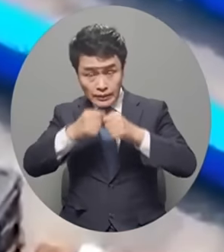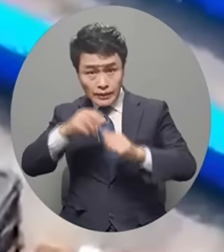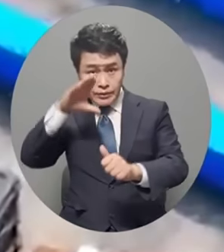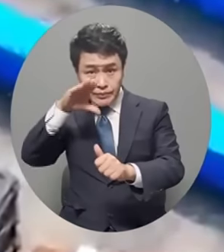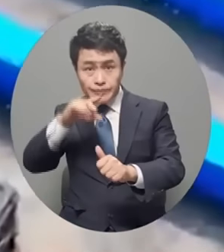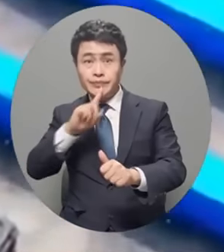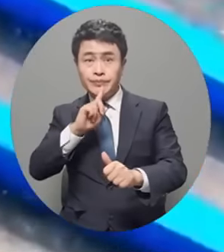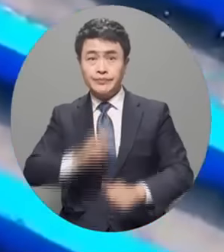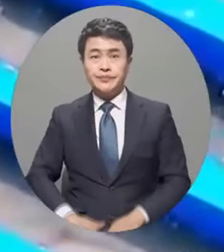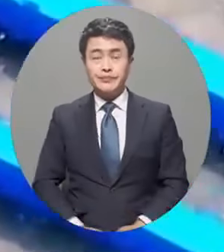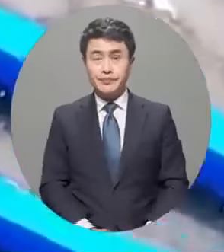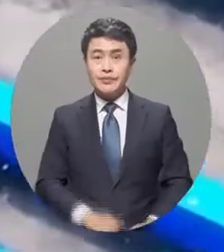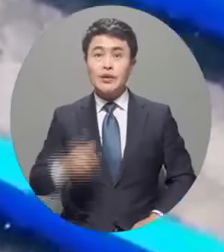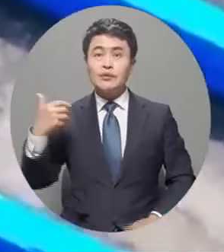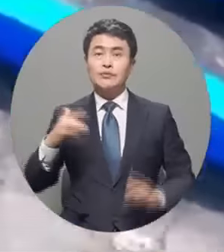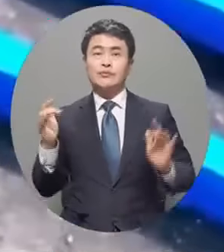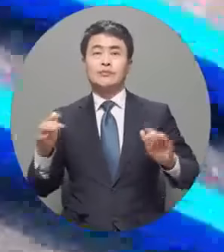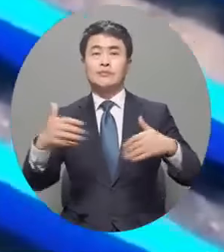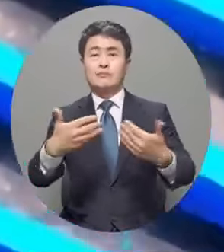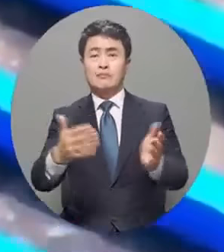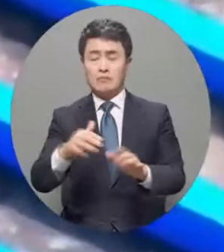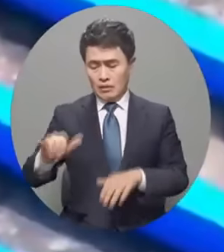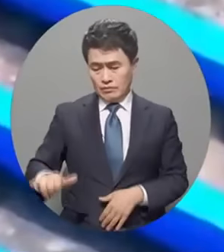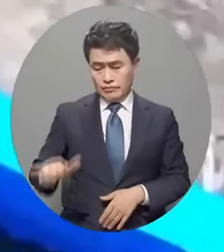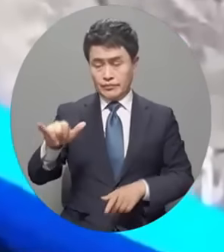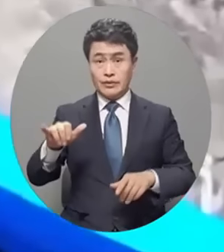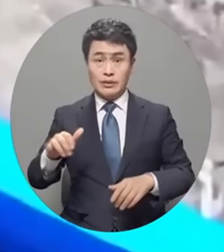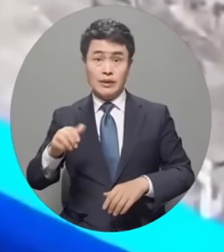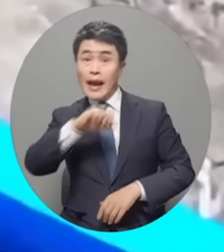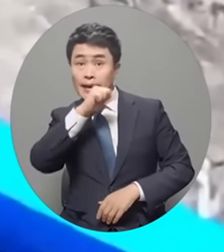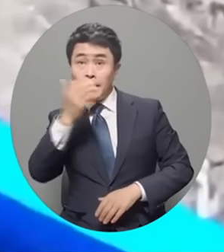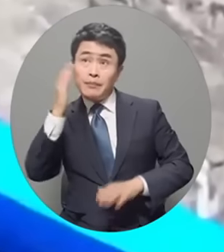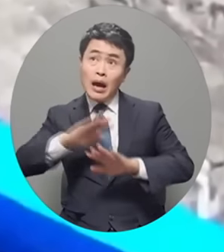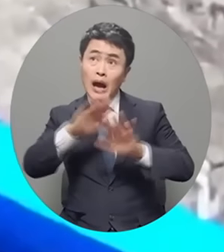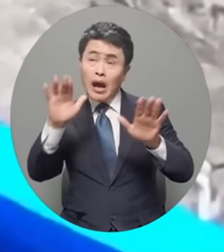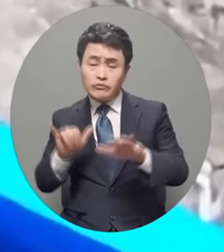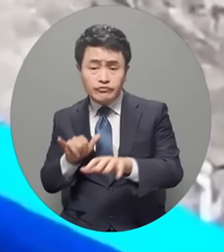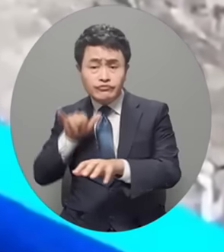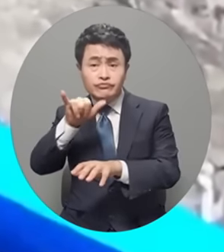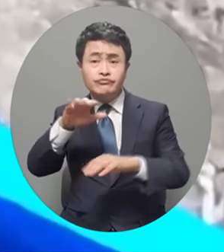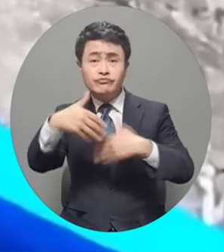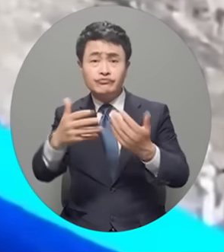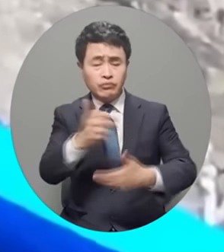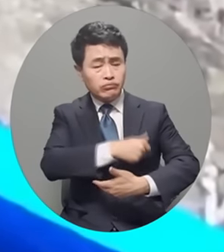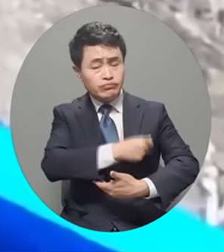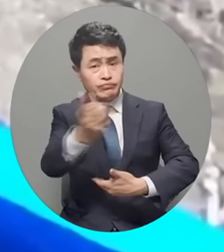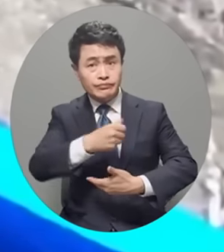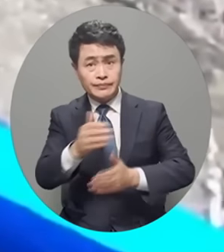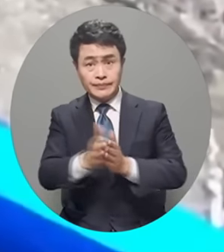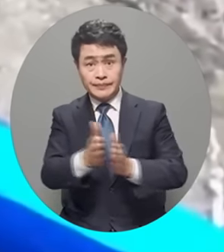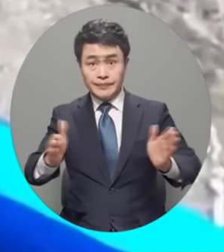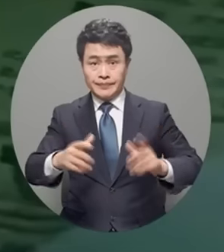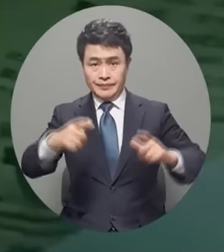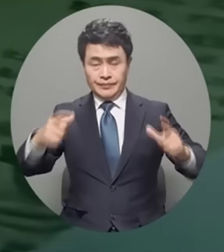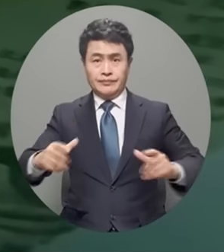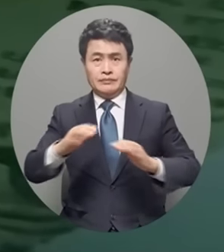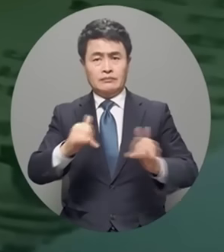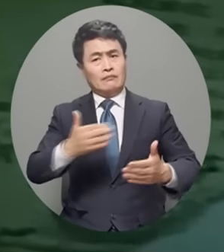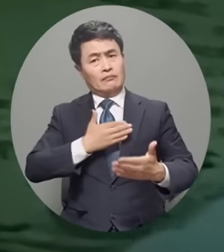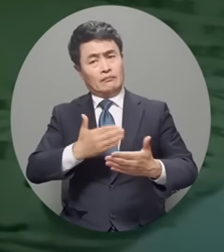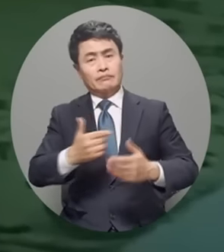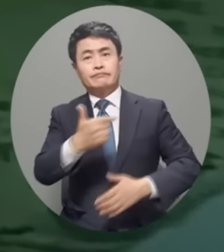촬영됐습니다. 중국 네티즌들이 무인기로 대만 상공을 수차례 침범한 데 이어 전단지까지 뿌리자 지역 주민들의